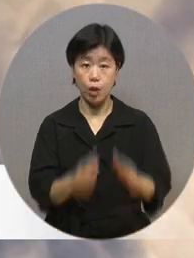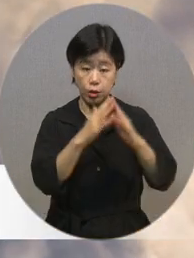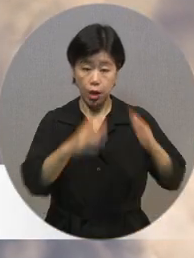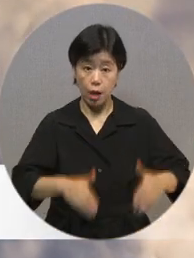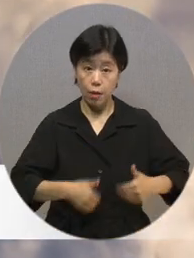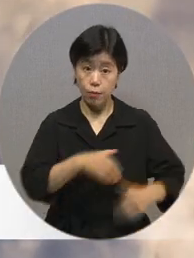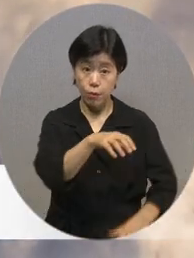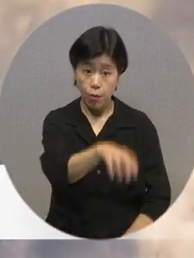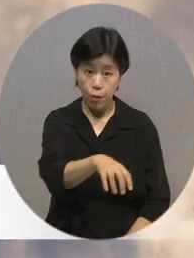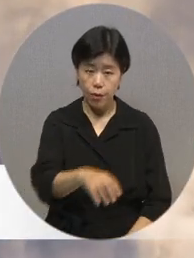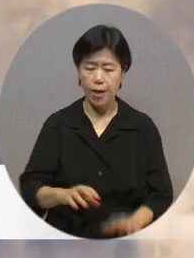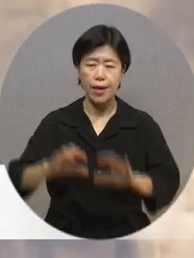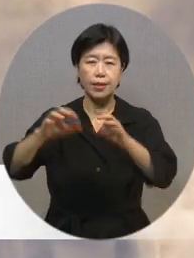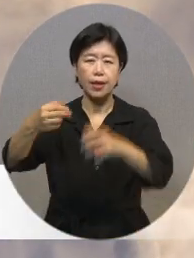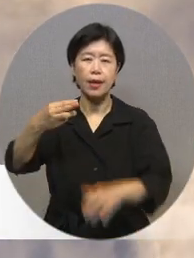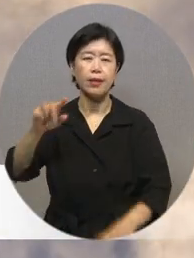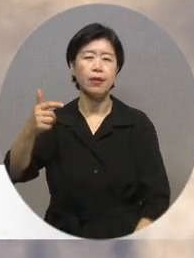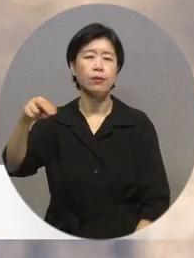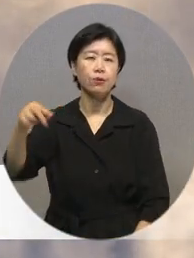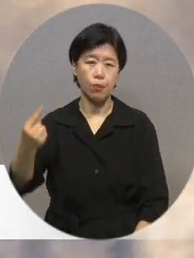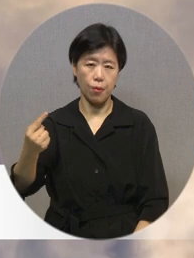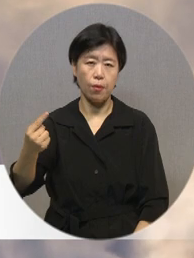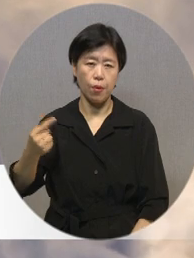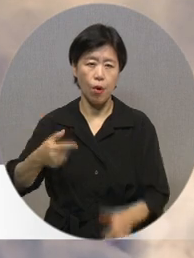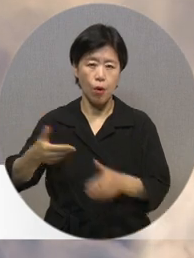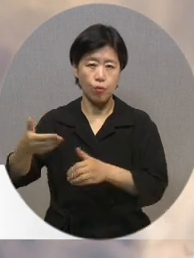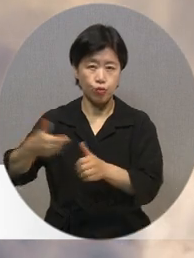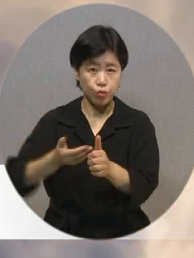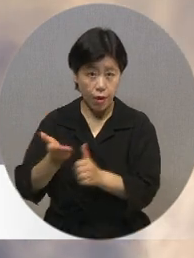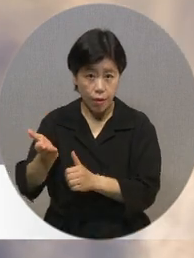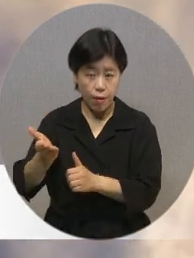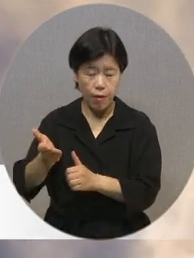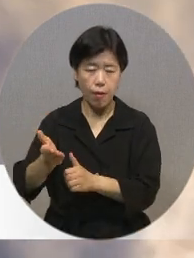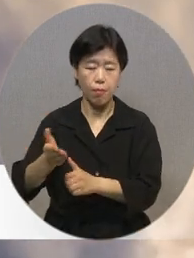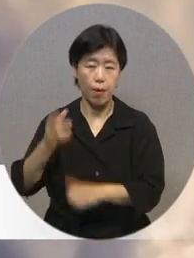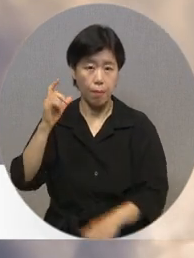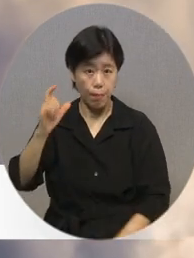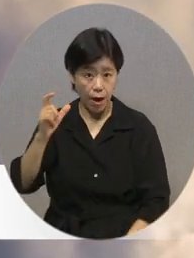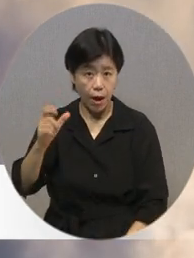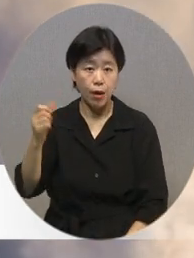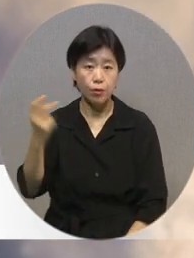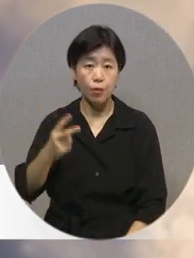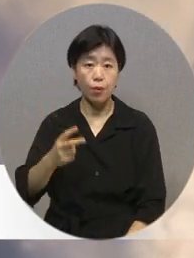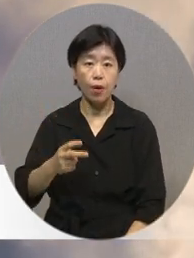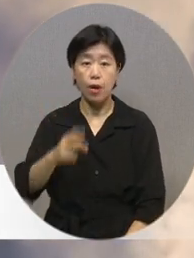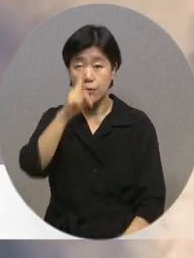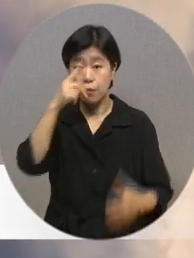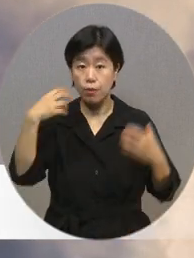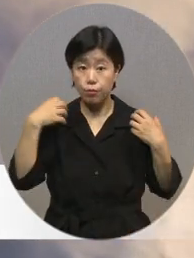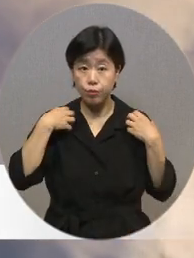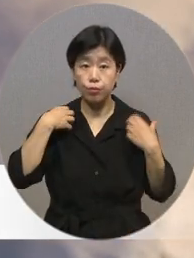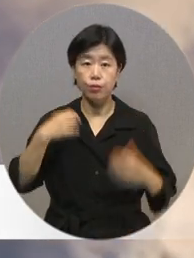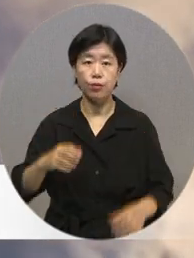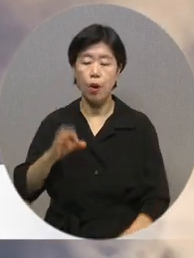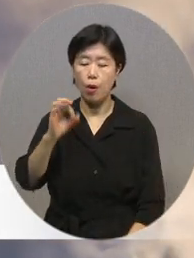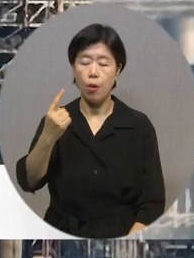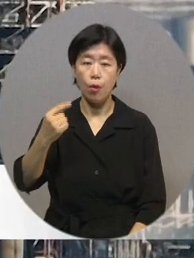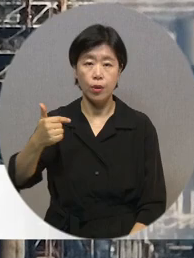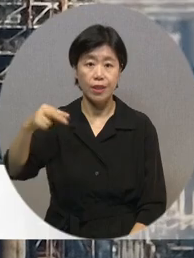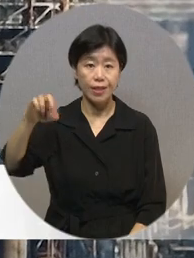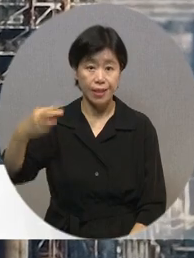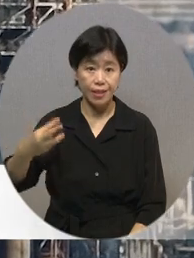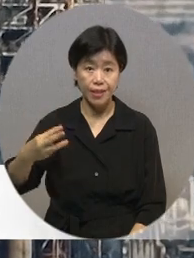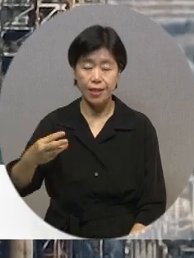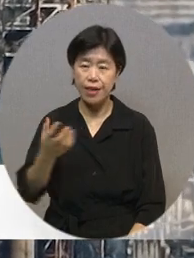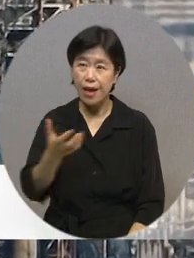전라남도는 세계 탄소무역 장벽 강화 규제와 정부 국가온실가스 감축 정책에 따라